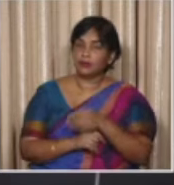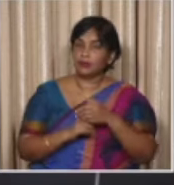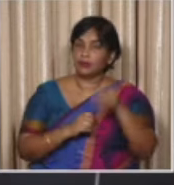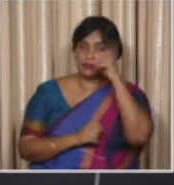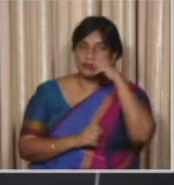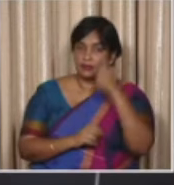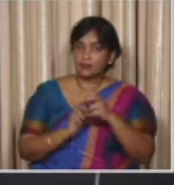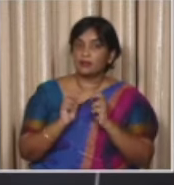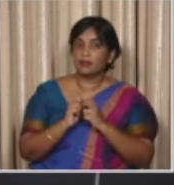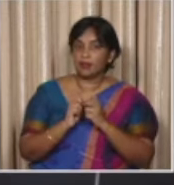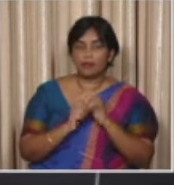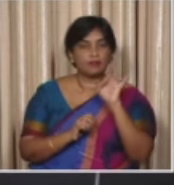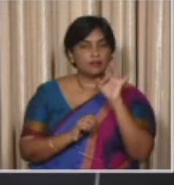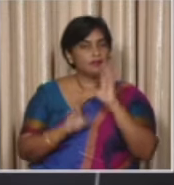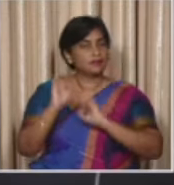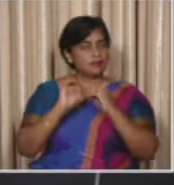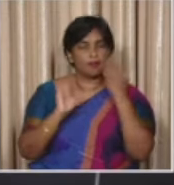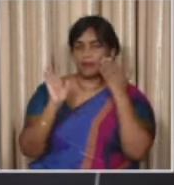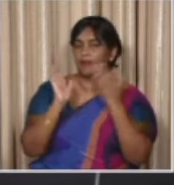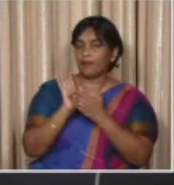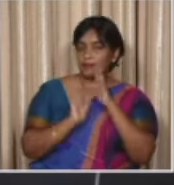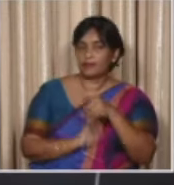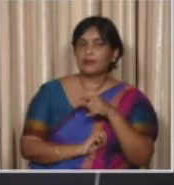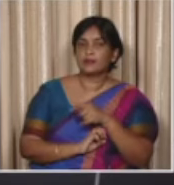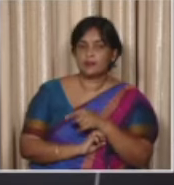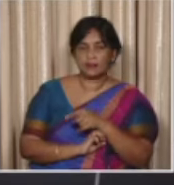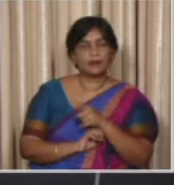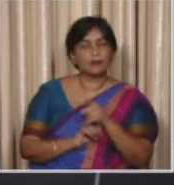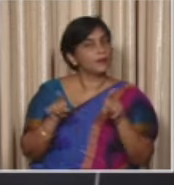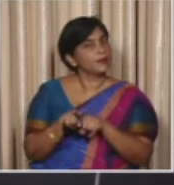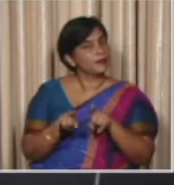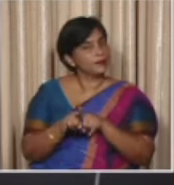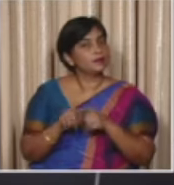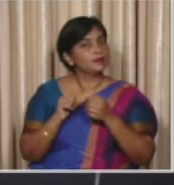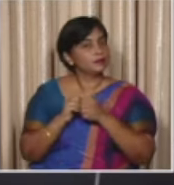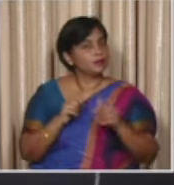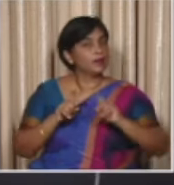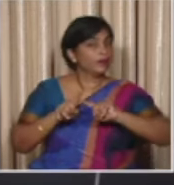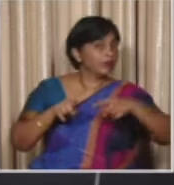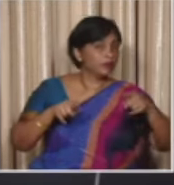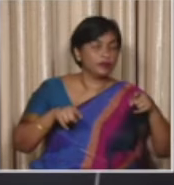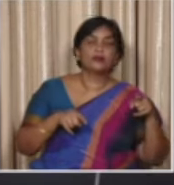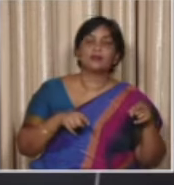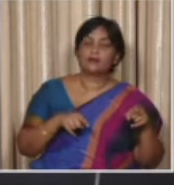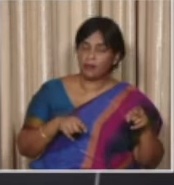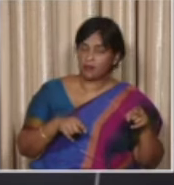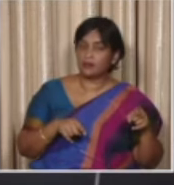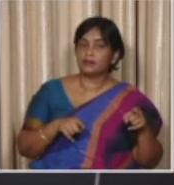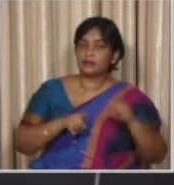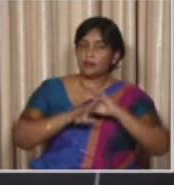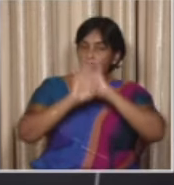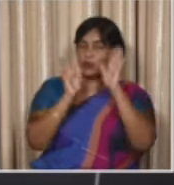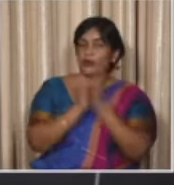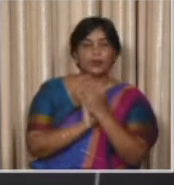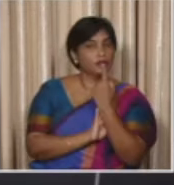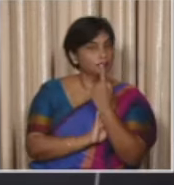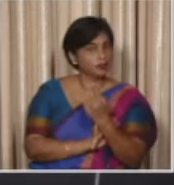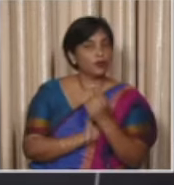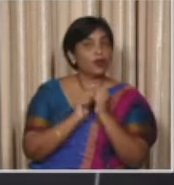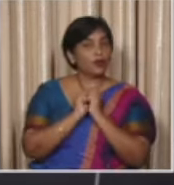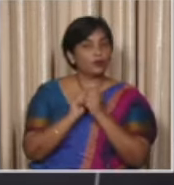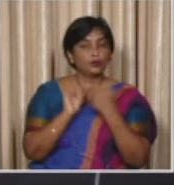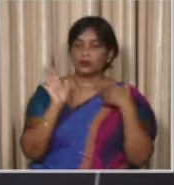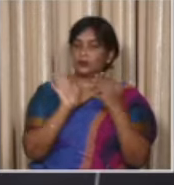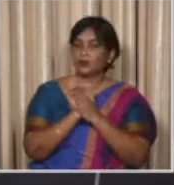වැටුප් විෂමතාවයේ 115 සලකා බැලීමේදී මේ හා සමානව තිබෙනව සෙසු ඒ එකම කෝඩ් එකේ තියෙන වෘත්තින්